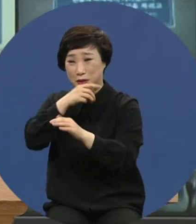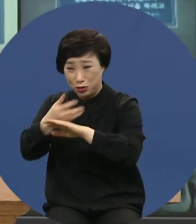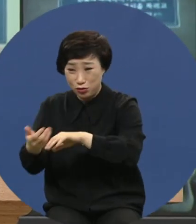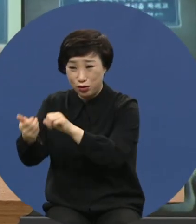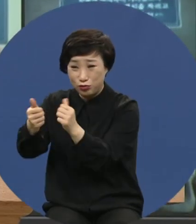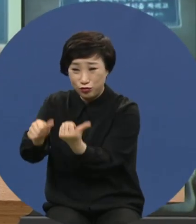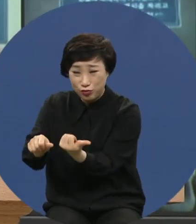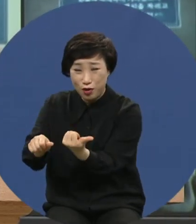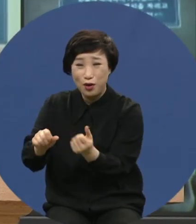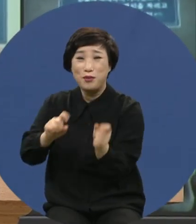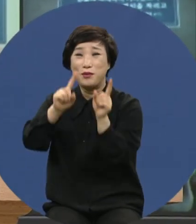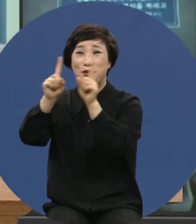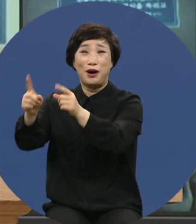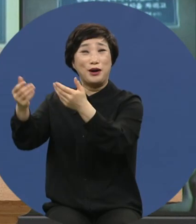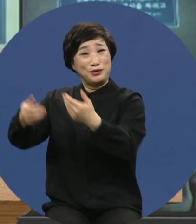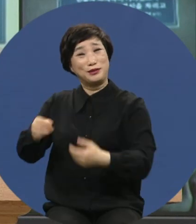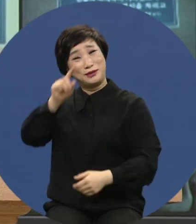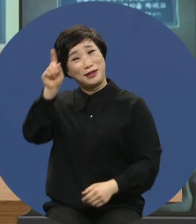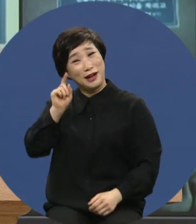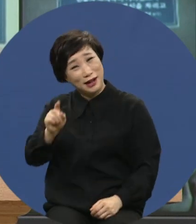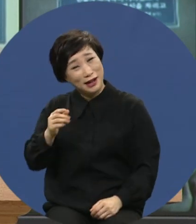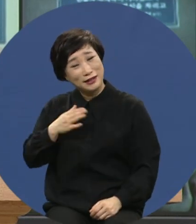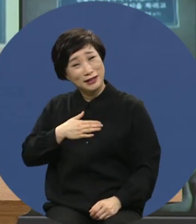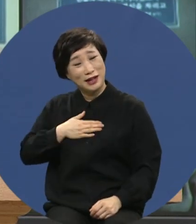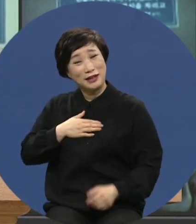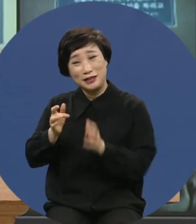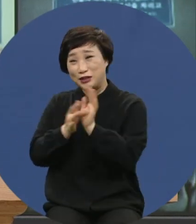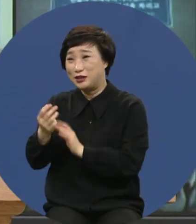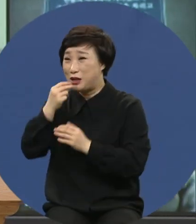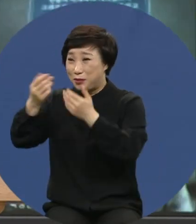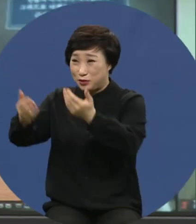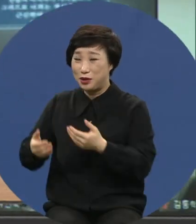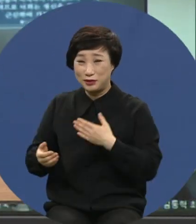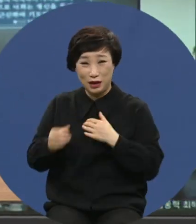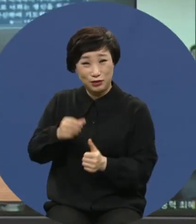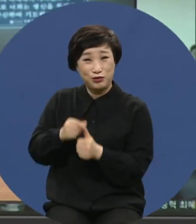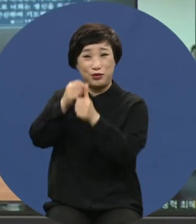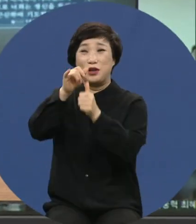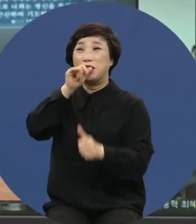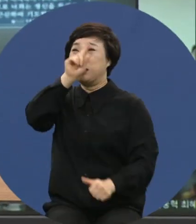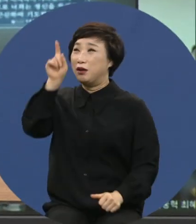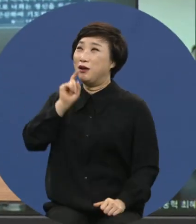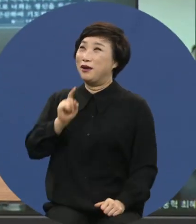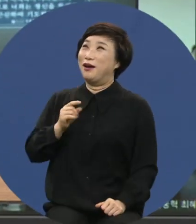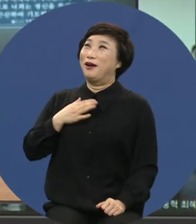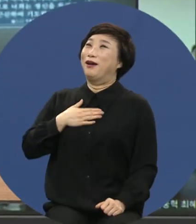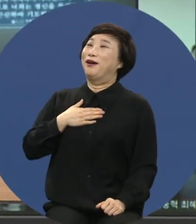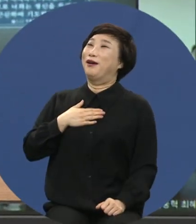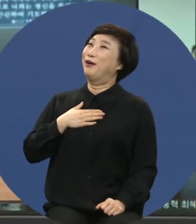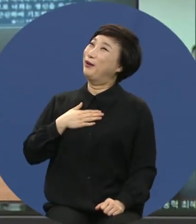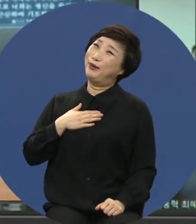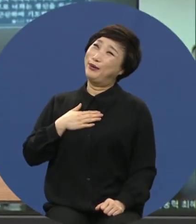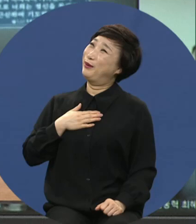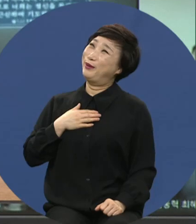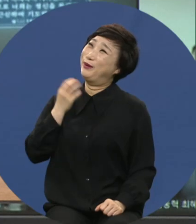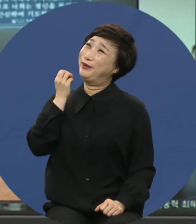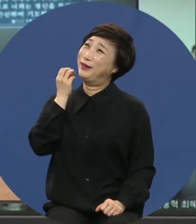쏟아 죽어서 부활까지 하시면서 그 생명 내게 주시면서 나를 살리셨는가.